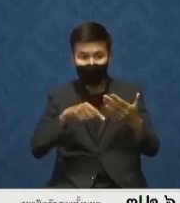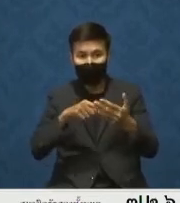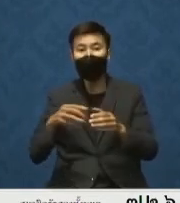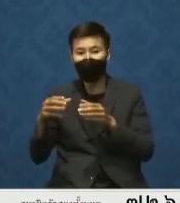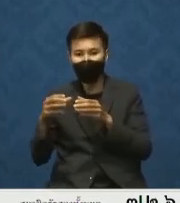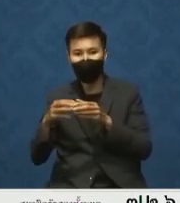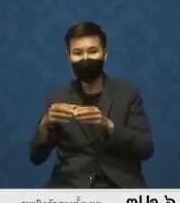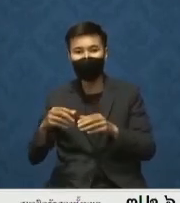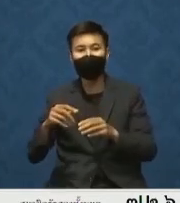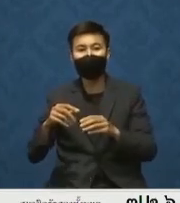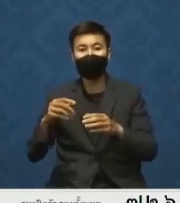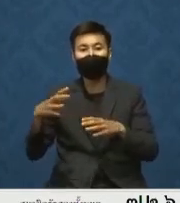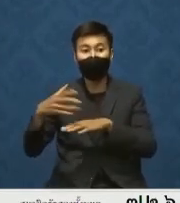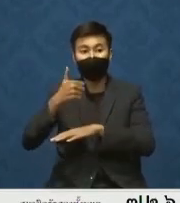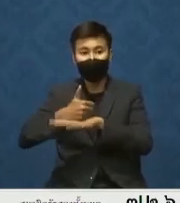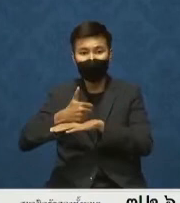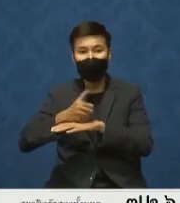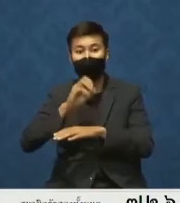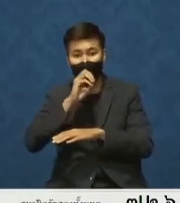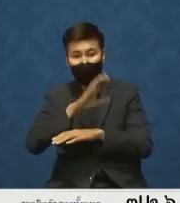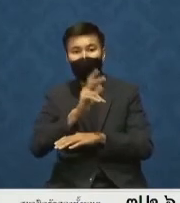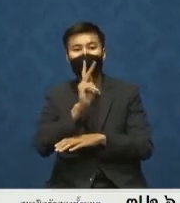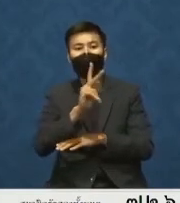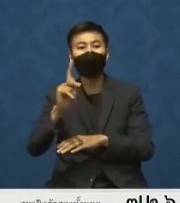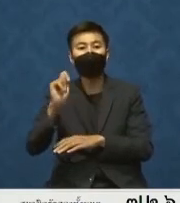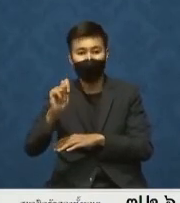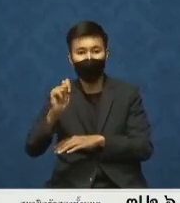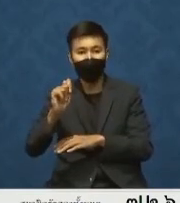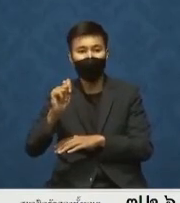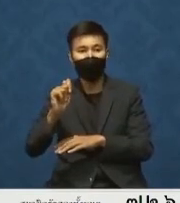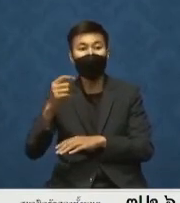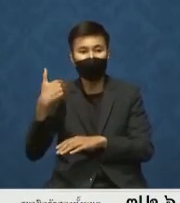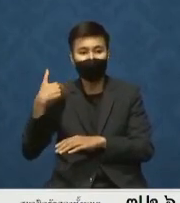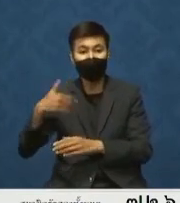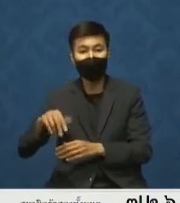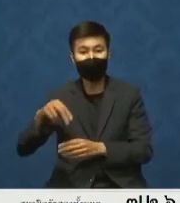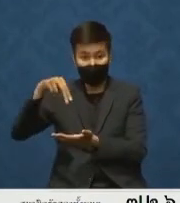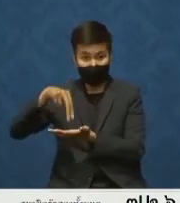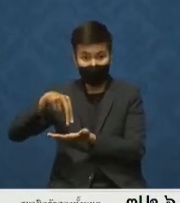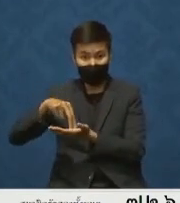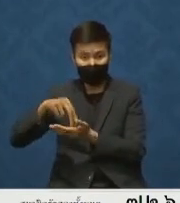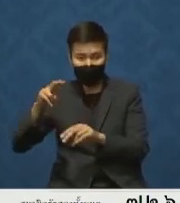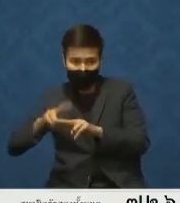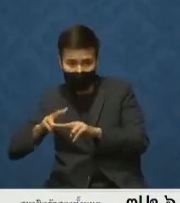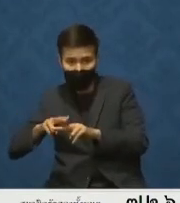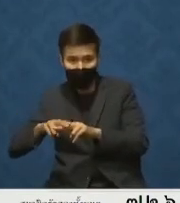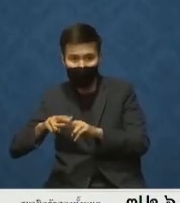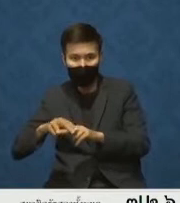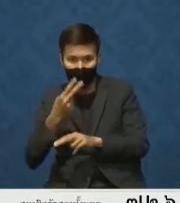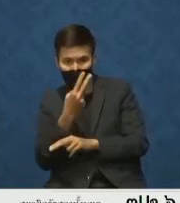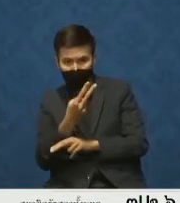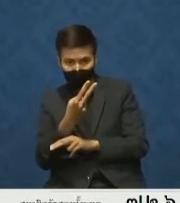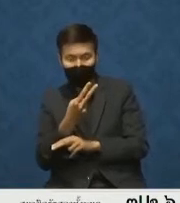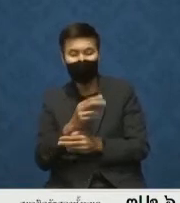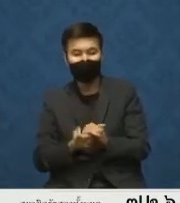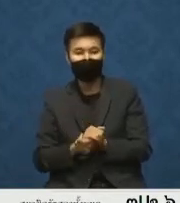ากพักการเมืองอันนั้ต้องจดแจ้งชอต่อกอกตอก่อนแล้วจะมีที่เฉพาะสำรบพวกเขาในการเปนงอยู่ใชไครับอี้พักการเมื